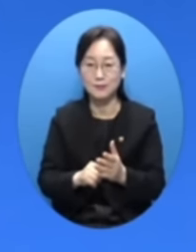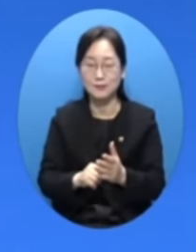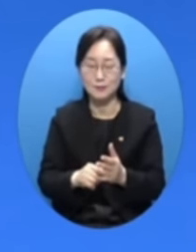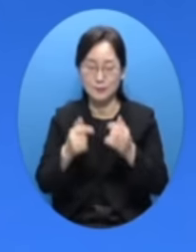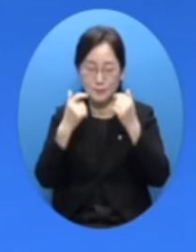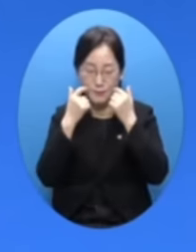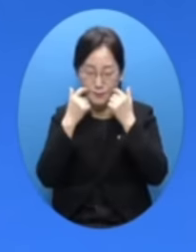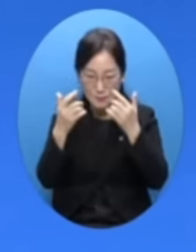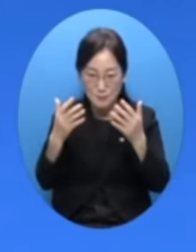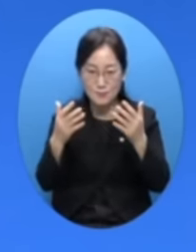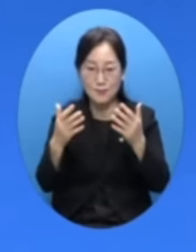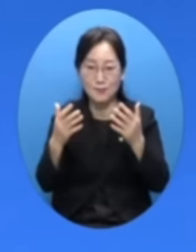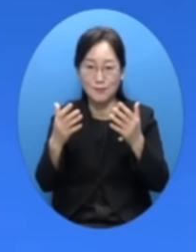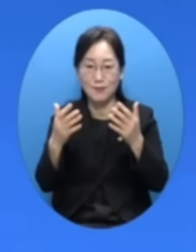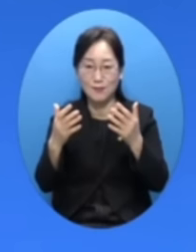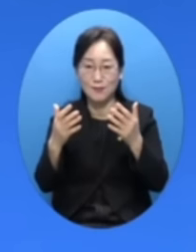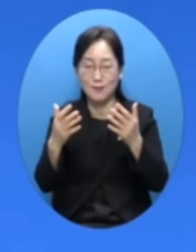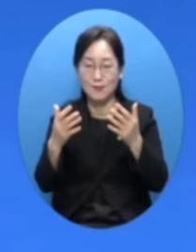분명하게